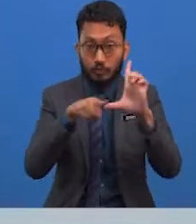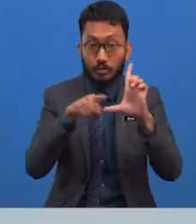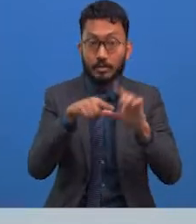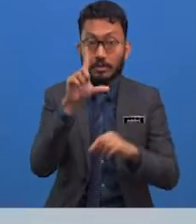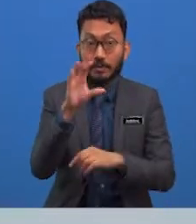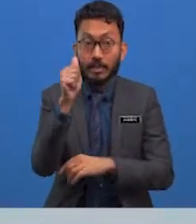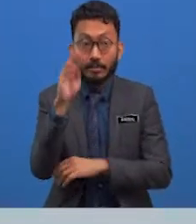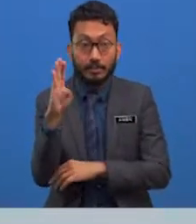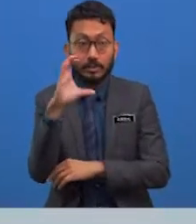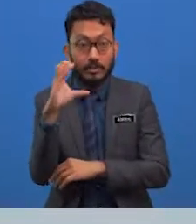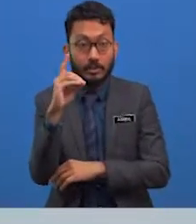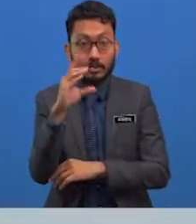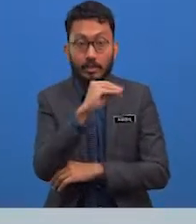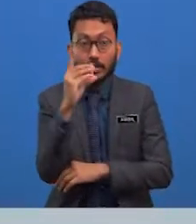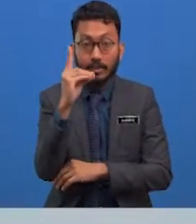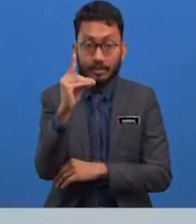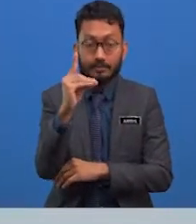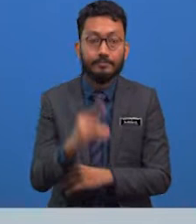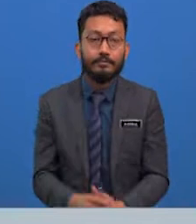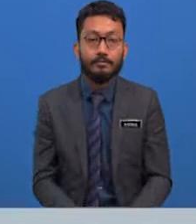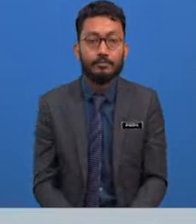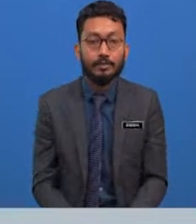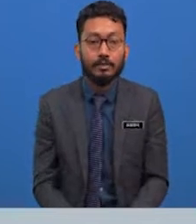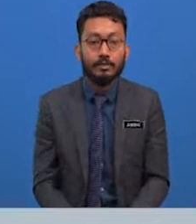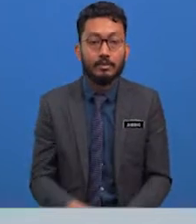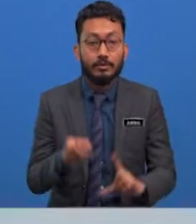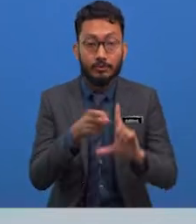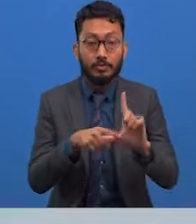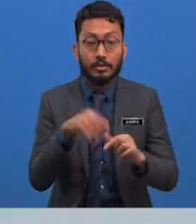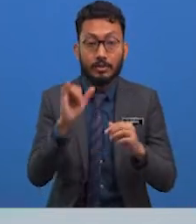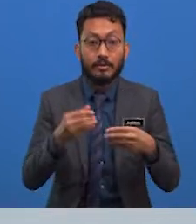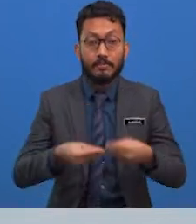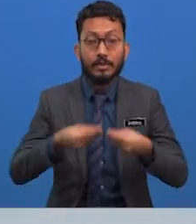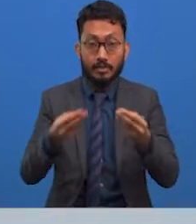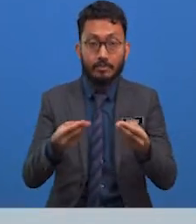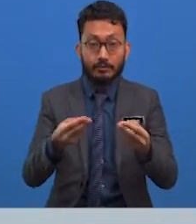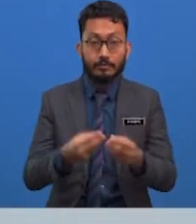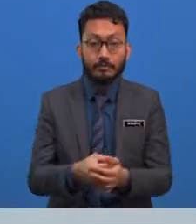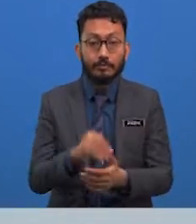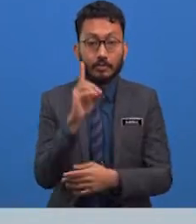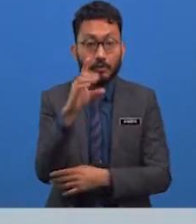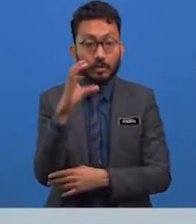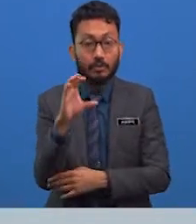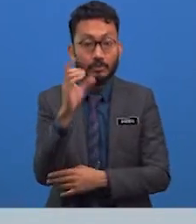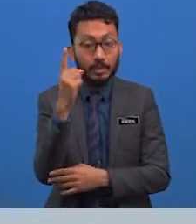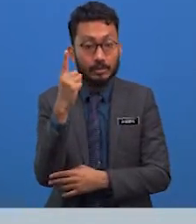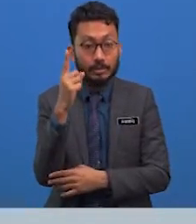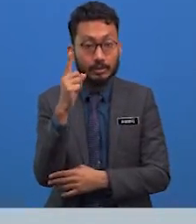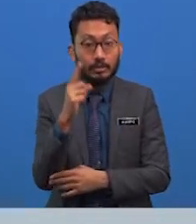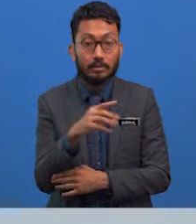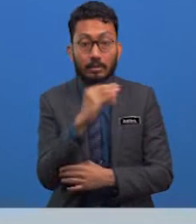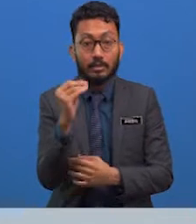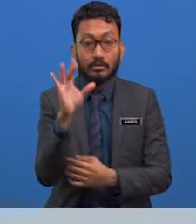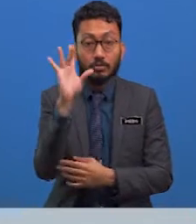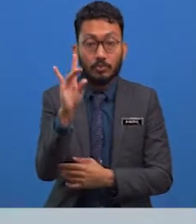A, B, C dan D, di mana sudut yang diberi bersama soalan ialah 111